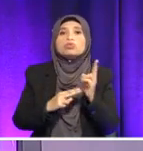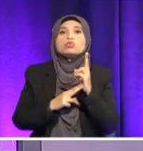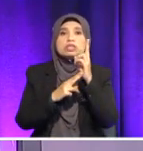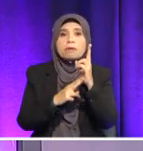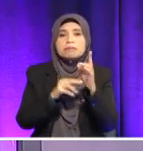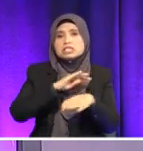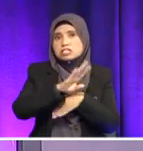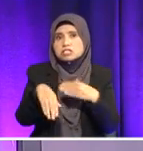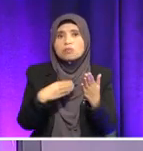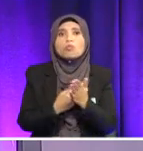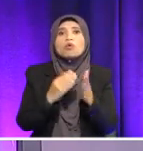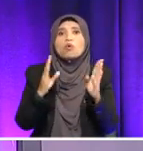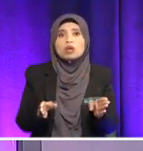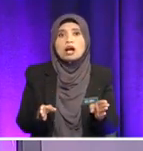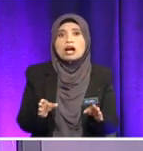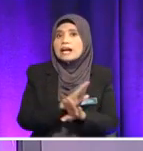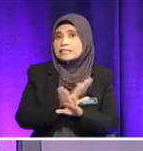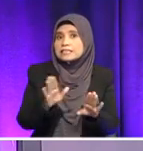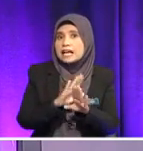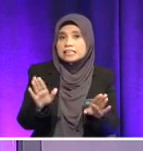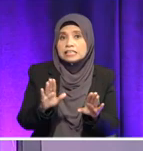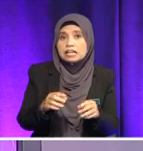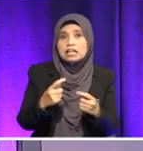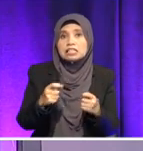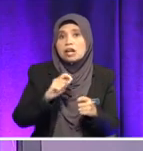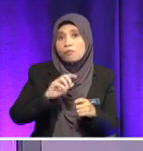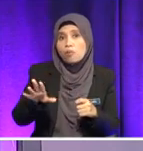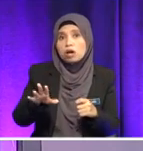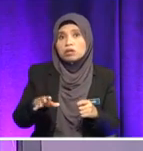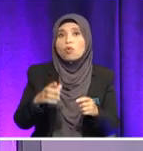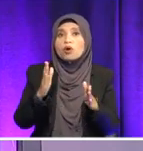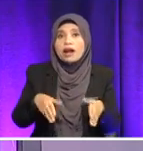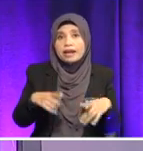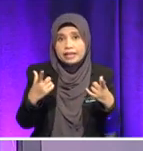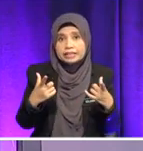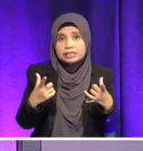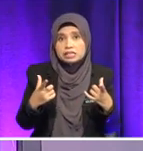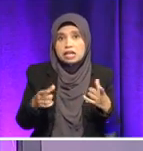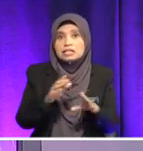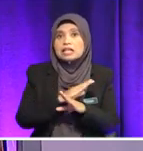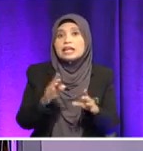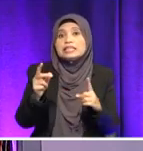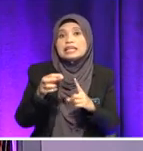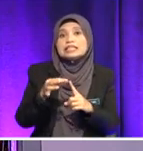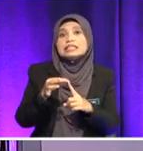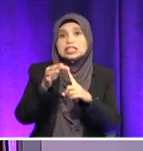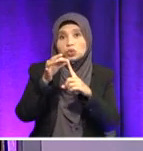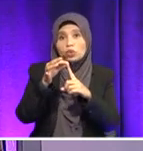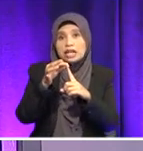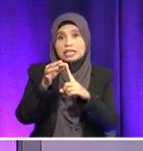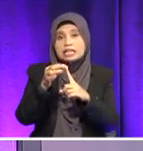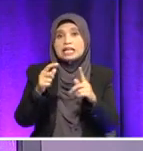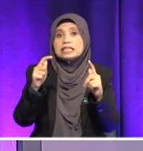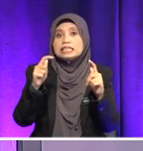semua pihak tanpa meninggalkan siapapun di belakang jadi tidak ada yang dikecualikan nggak ada yang ditinggalkan tidak